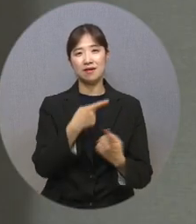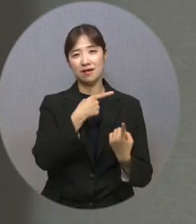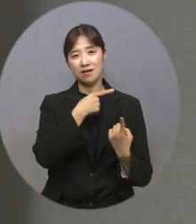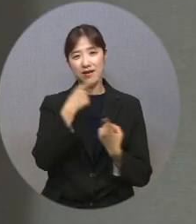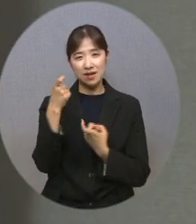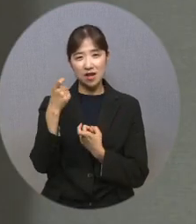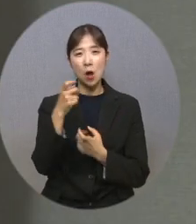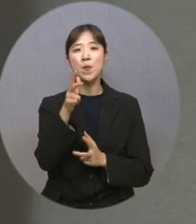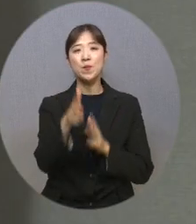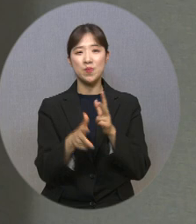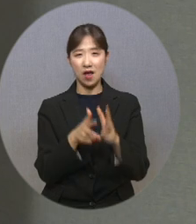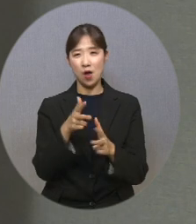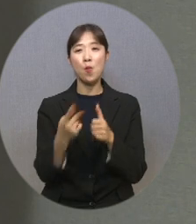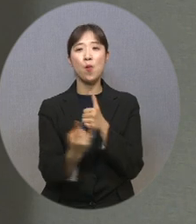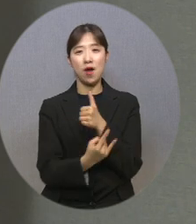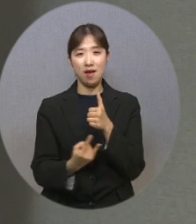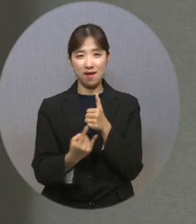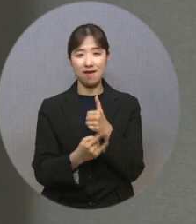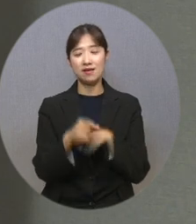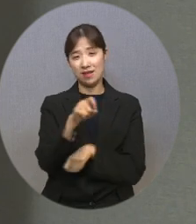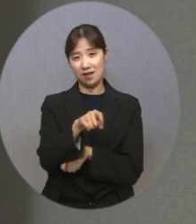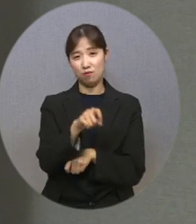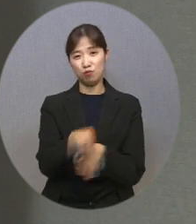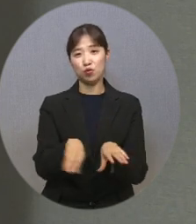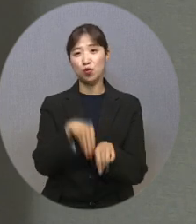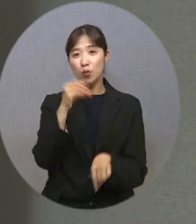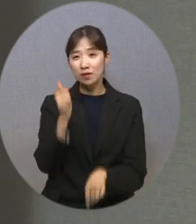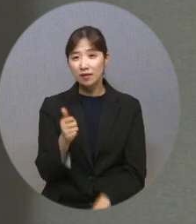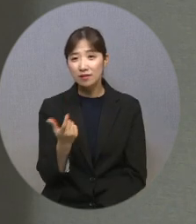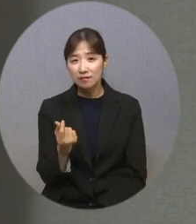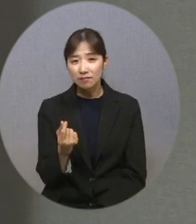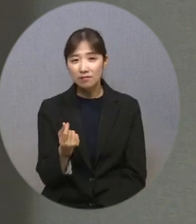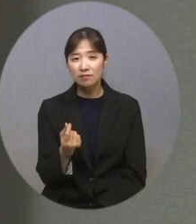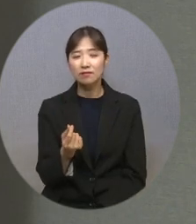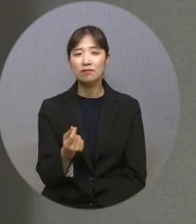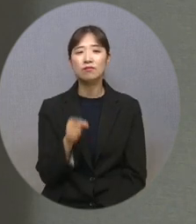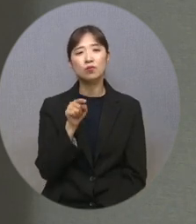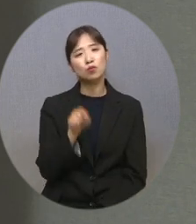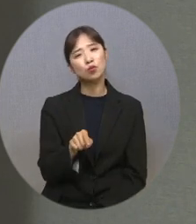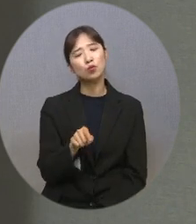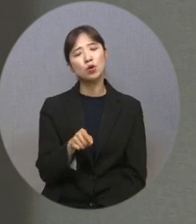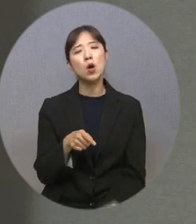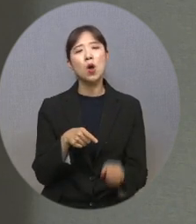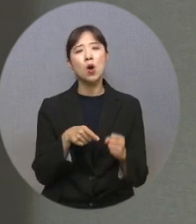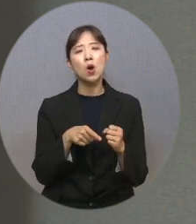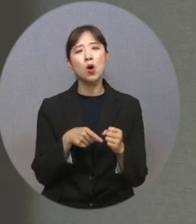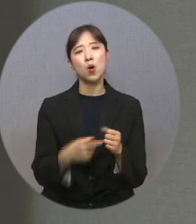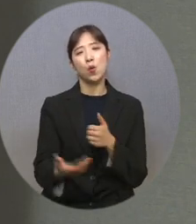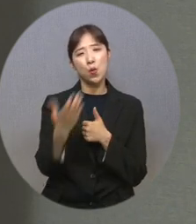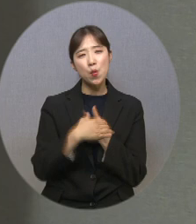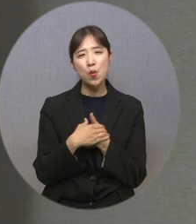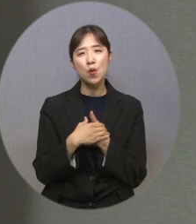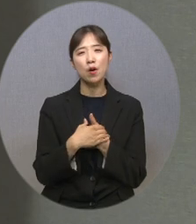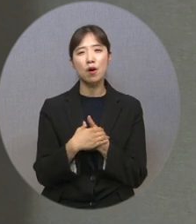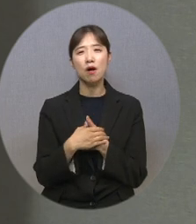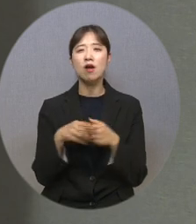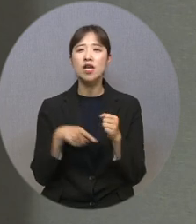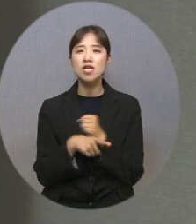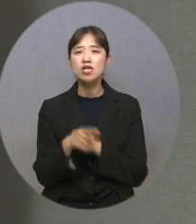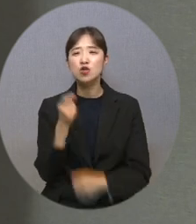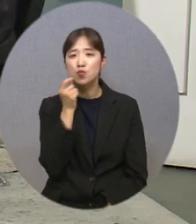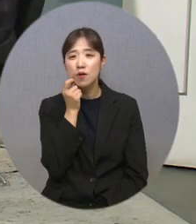기념 사업회 사무총장이죠. 네, 그렇습니다. 어떤 인연과 연유로 사무총장을